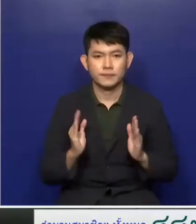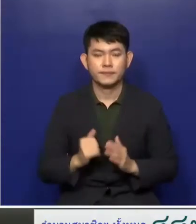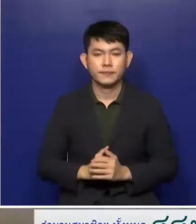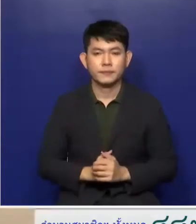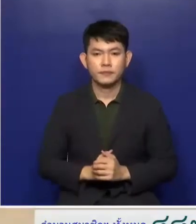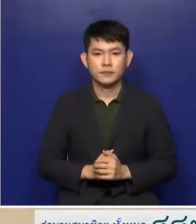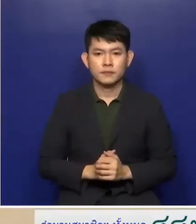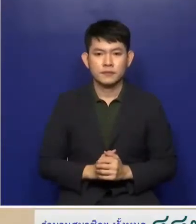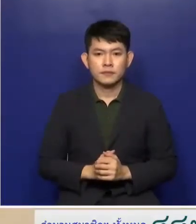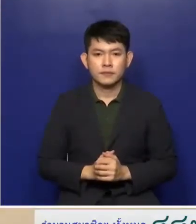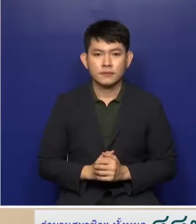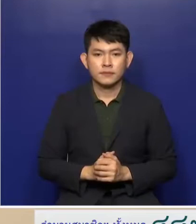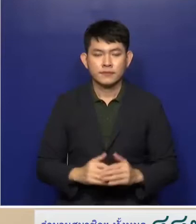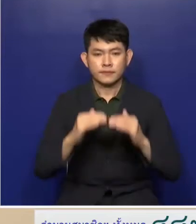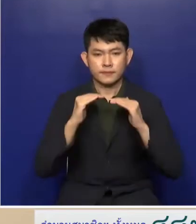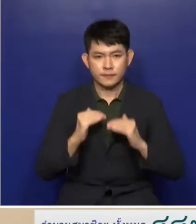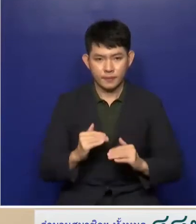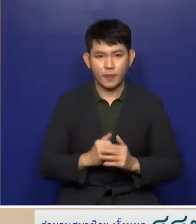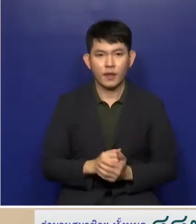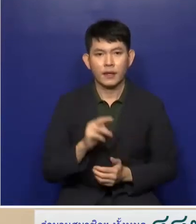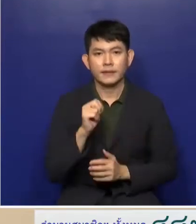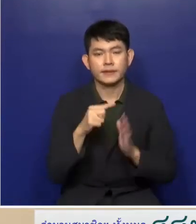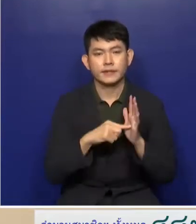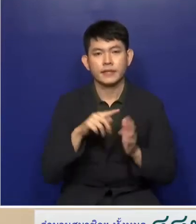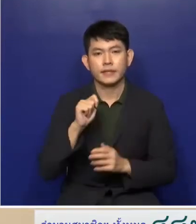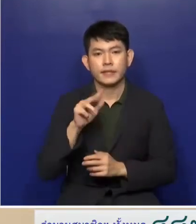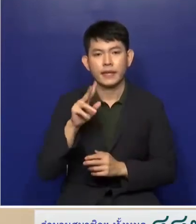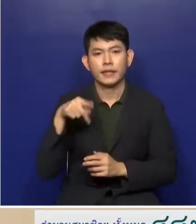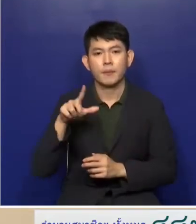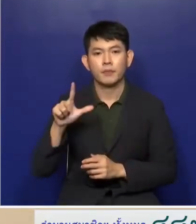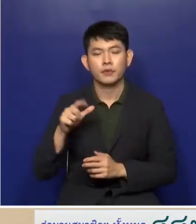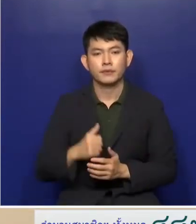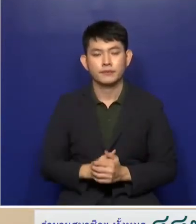ไปเชิญท่านณัฐพลตามด้วยท่านทวีรัตน์รัตนเศรษฐ์ครับ